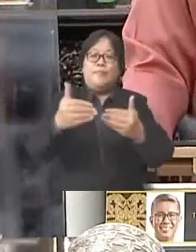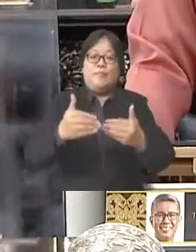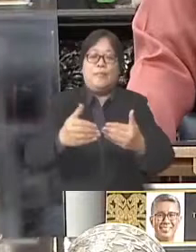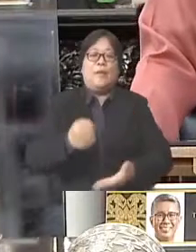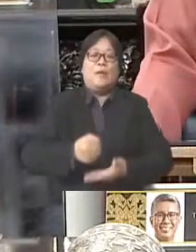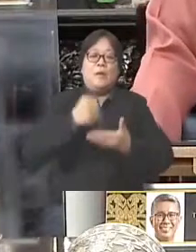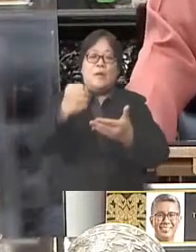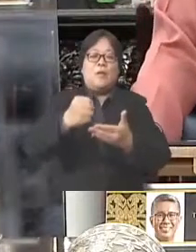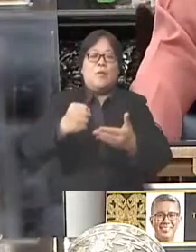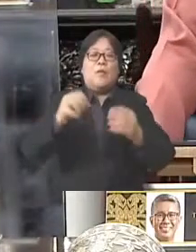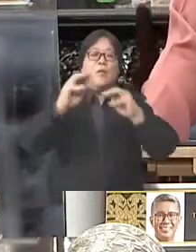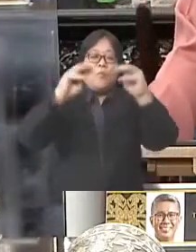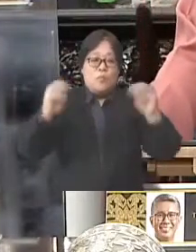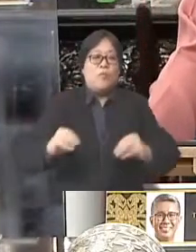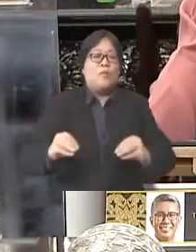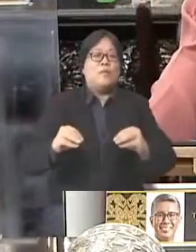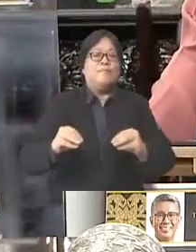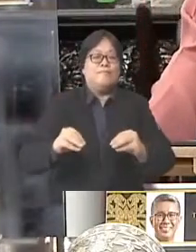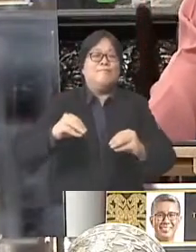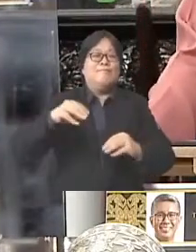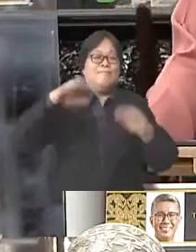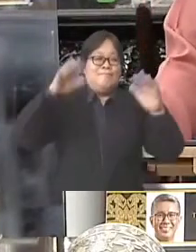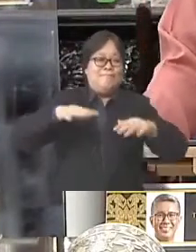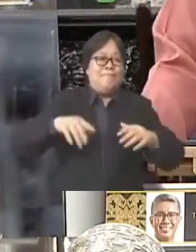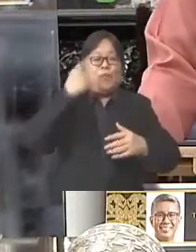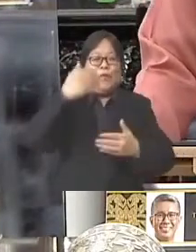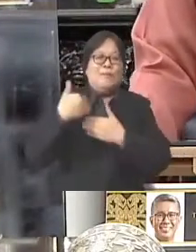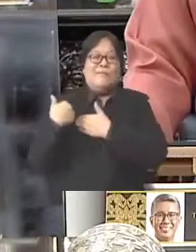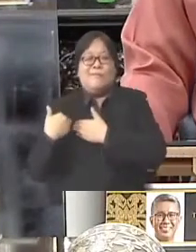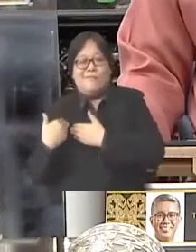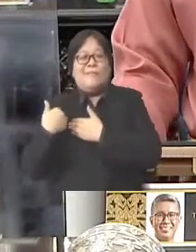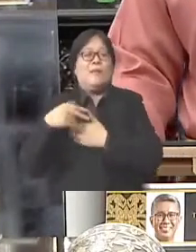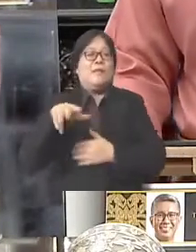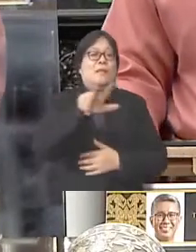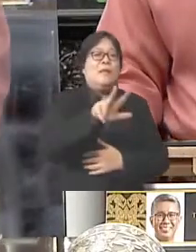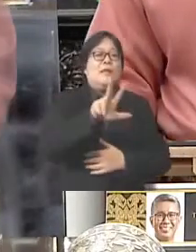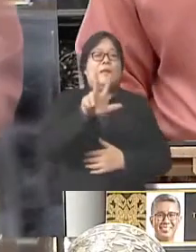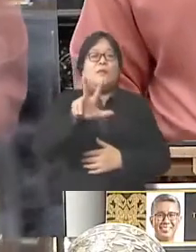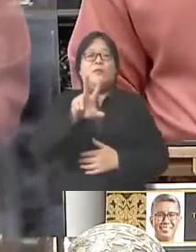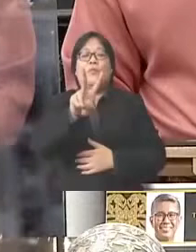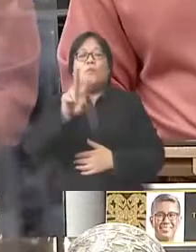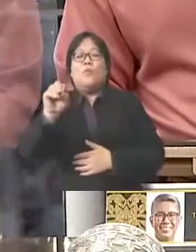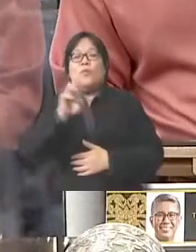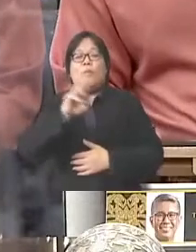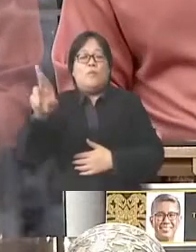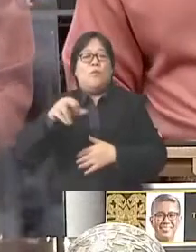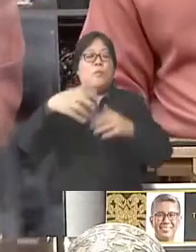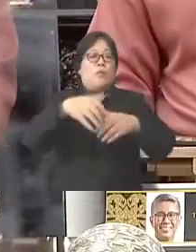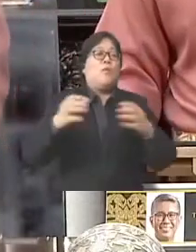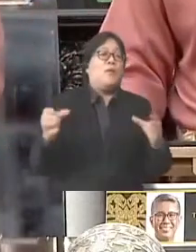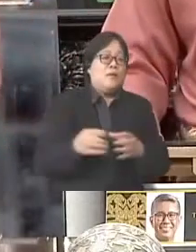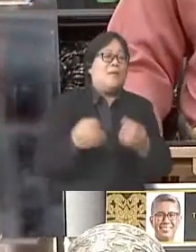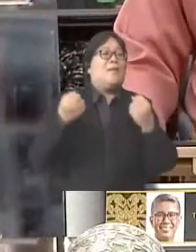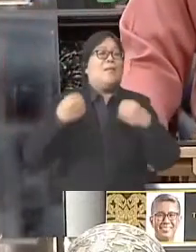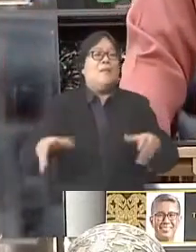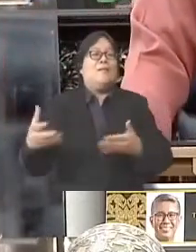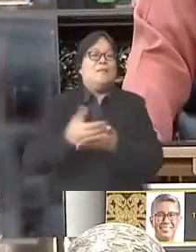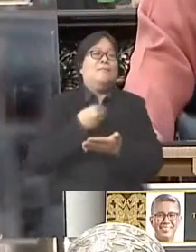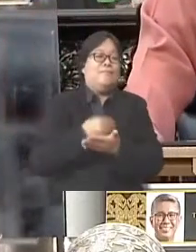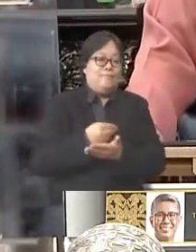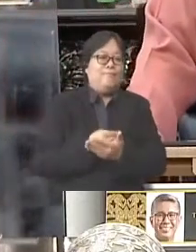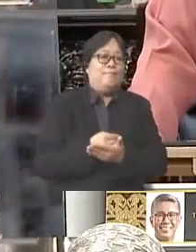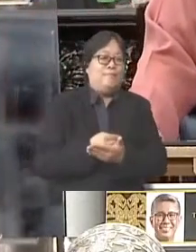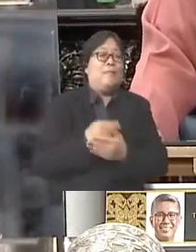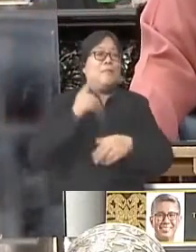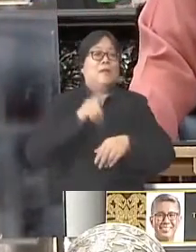bantuan musim tengkujuh untuk membantu meringankan beban Sari hidup bagi 320.000 pekebun kecil yang kehilangan pendapatan